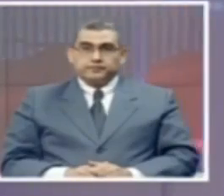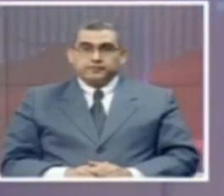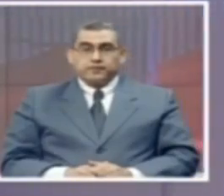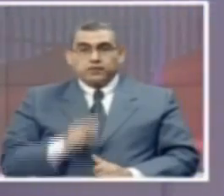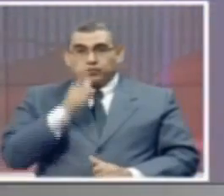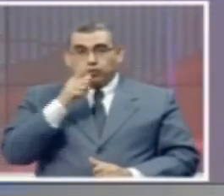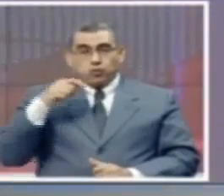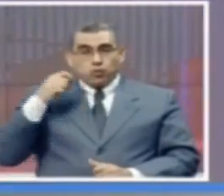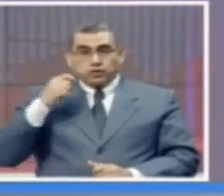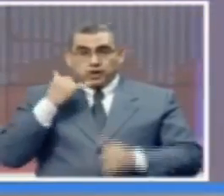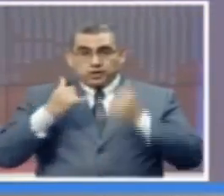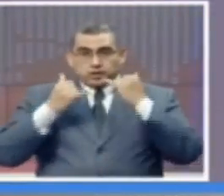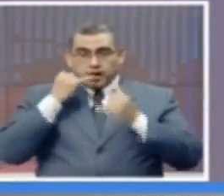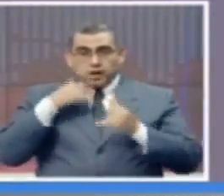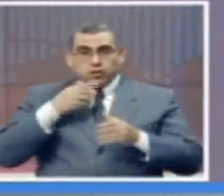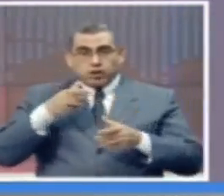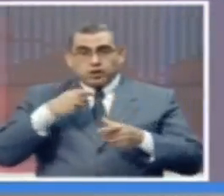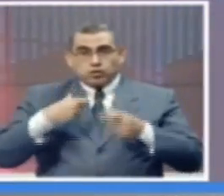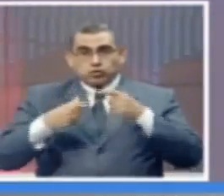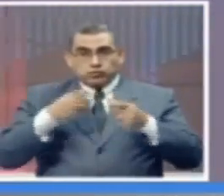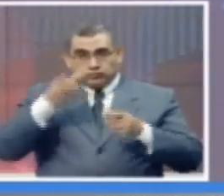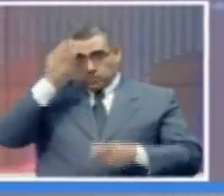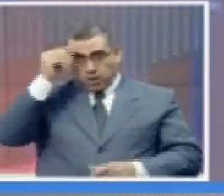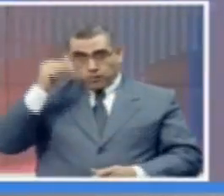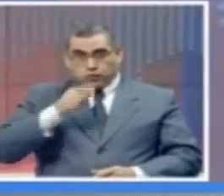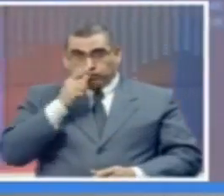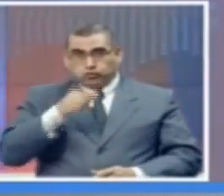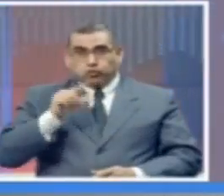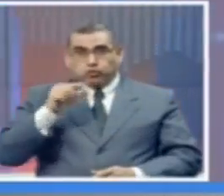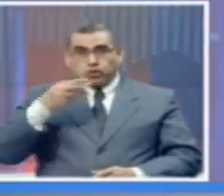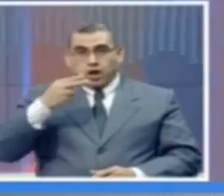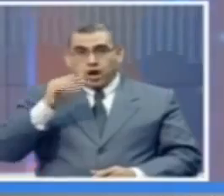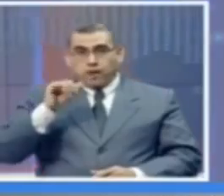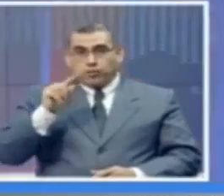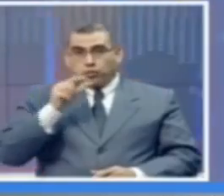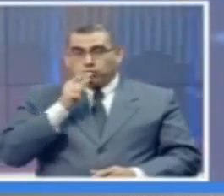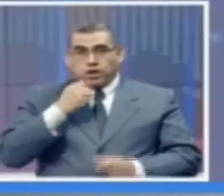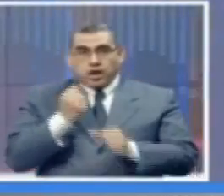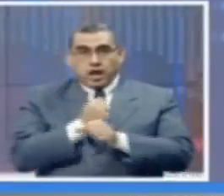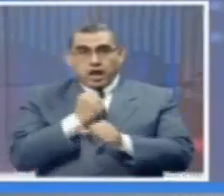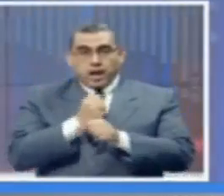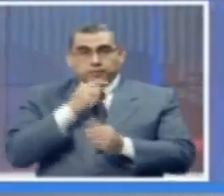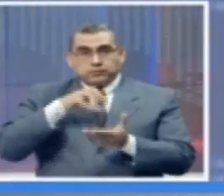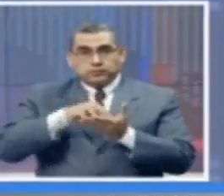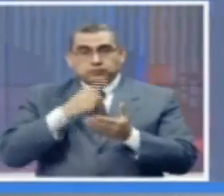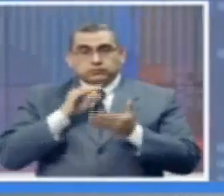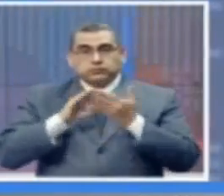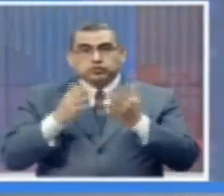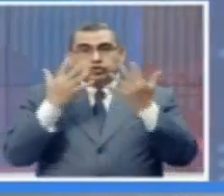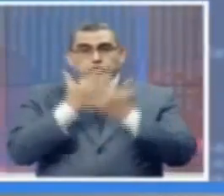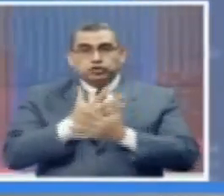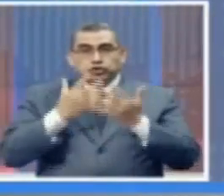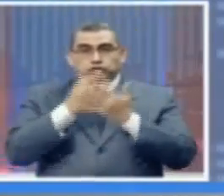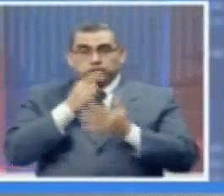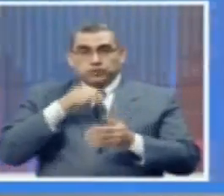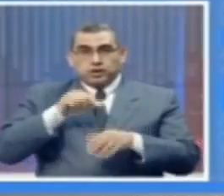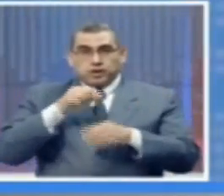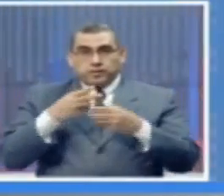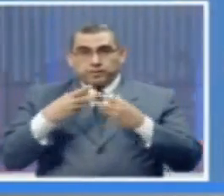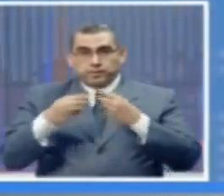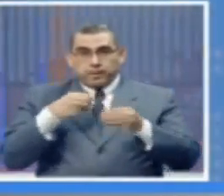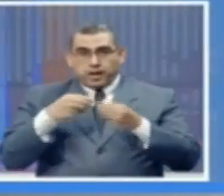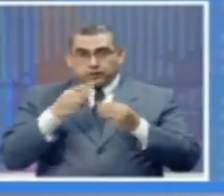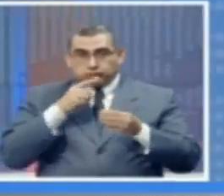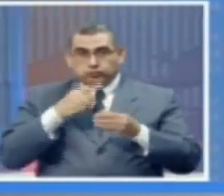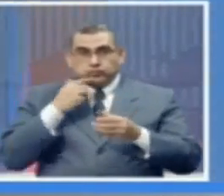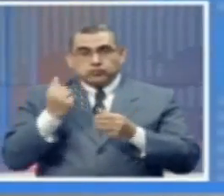ثمن وزير الاتصالات وتكنولوجيا المعلومات دكتور عمرو طلعت الأداء الذي تقوم به شركة واحات السيليكون